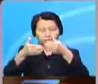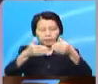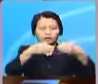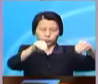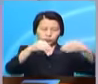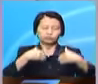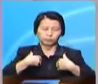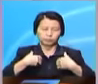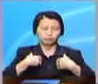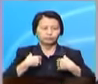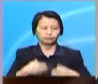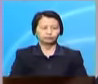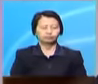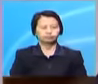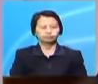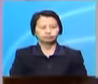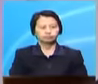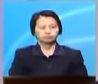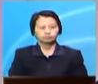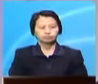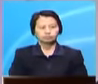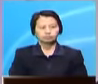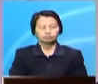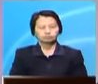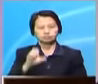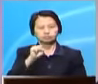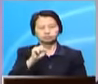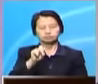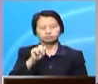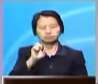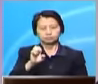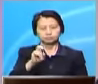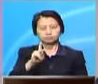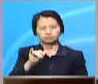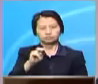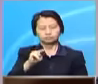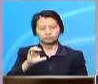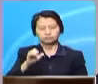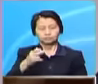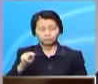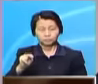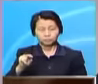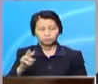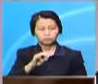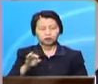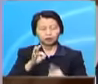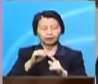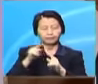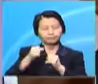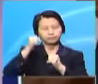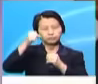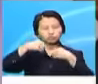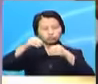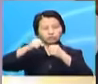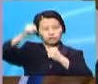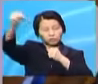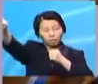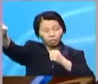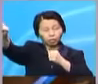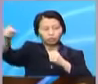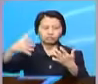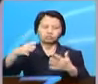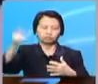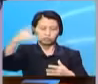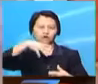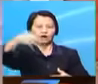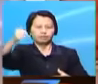lah. Seperti mana Skinchan, Sungai Besar. Tapi kalau yang pergi ke jauh seperti mana Temerloh dan sebagainya itu, dia orang